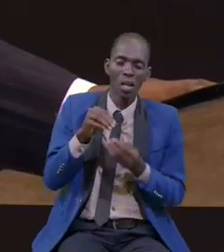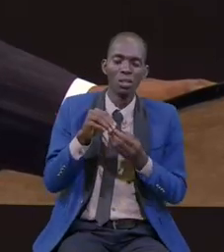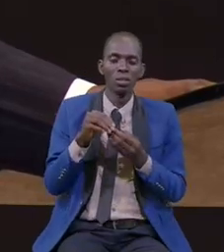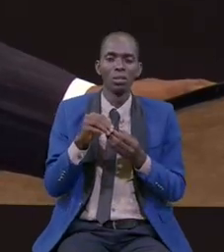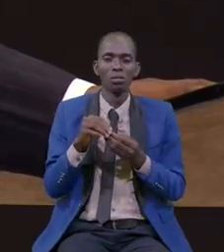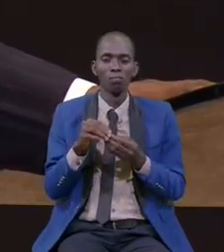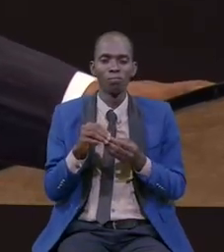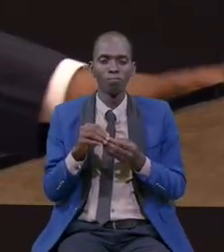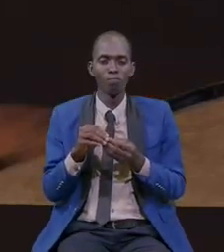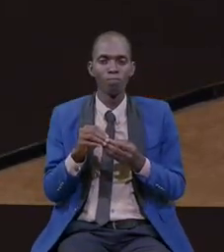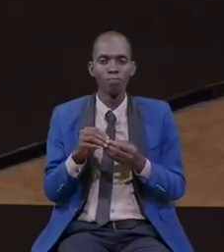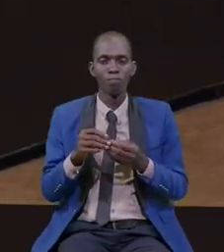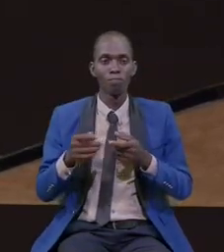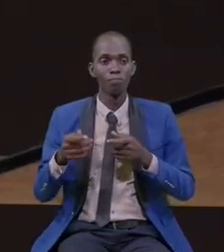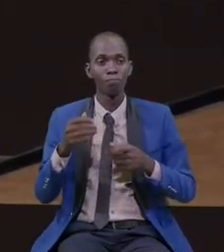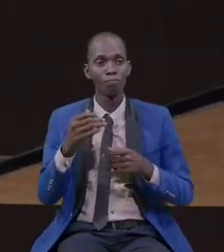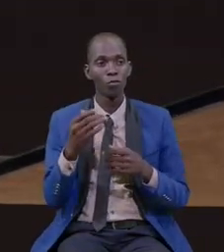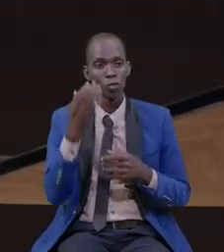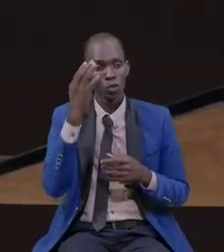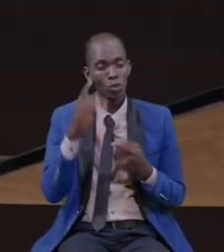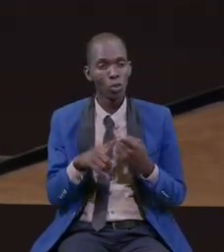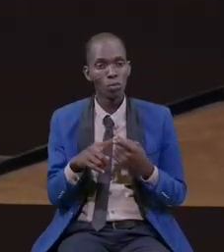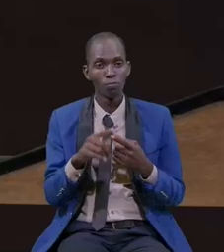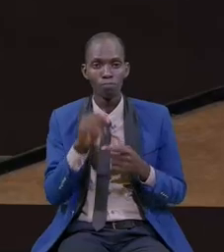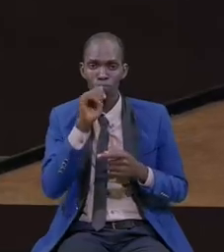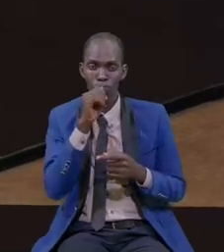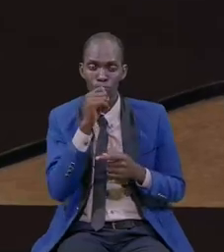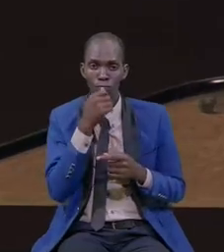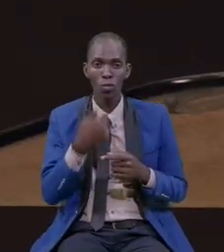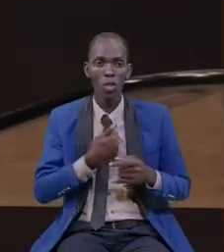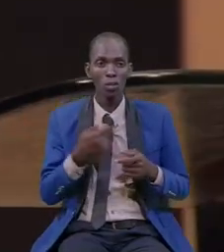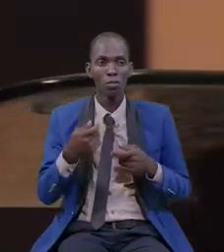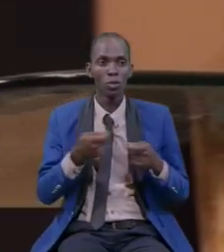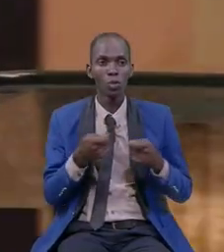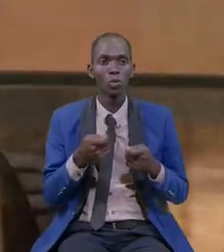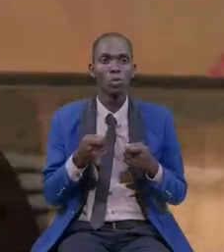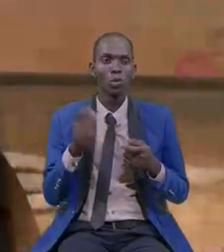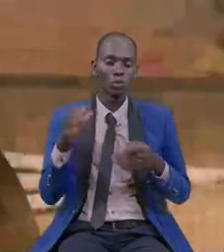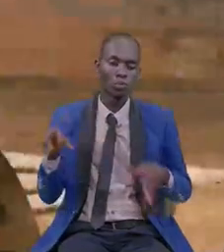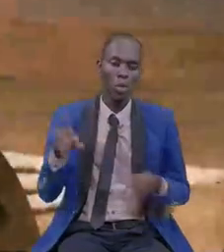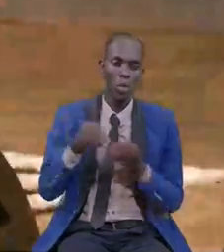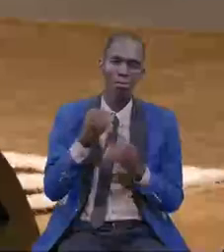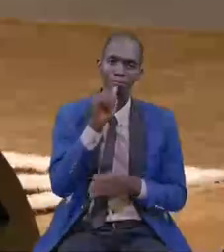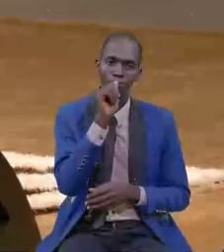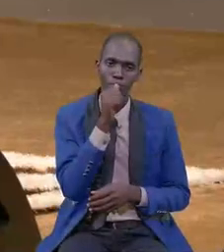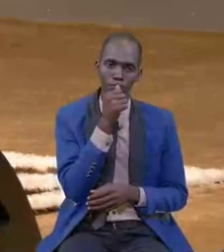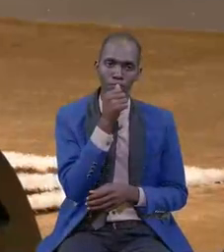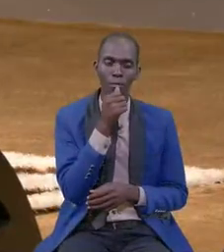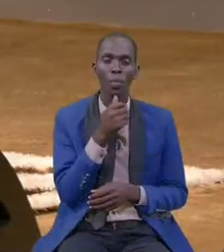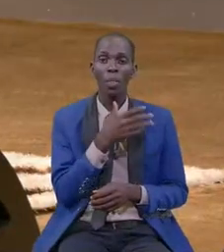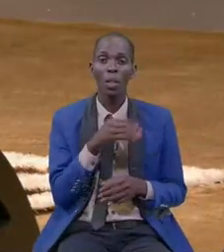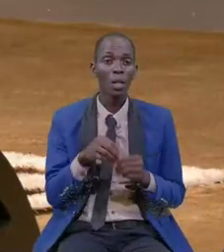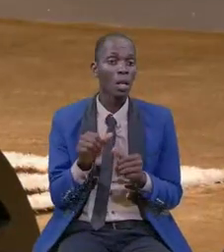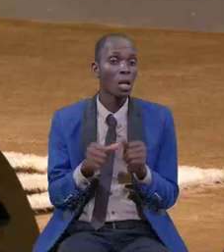tempérance la patience vous n'êtes pas tellement patient dans toute chose que